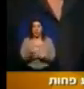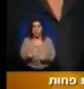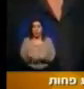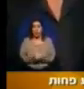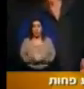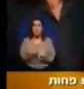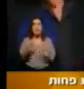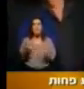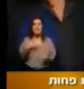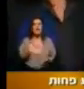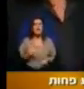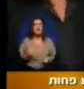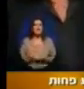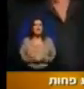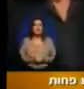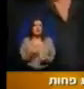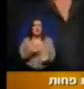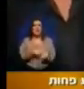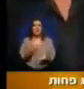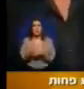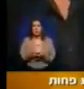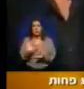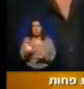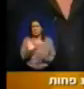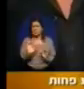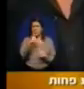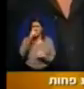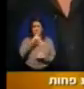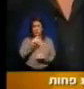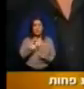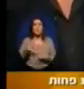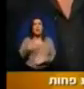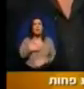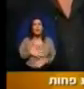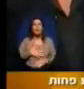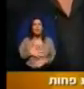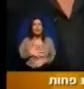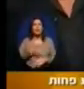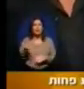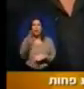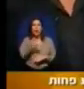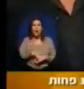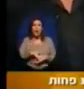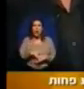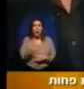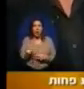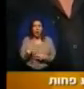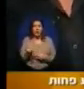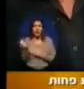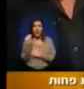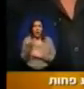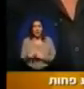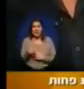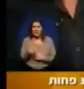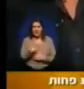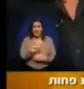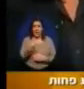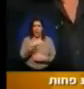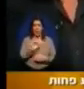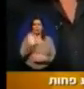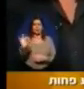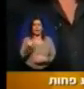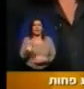קודם כל, דרישות השכר שלהן מאוד מאוד צנועות, אבל מה הן מבקשות בעיקר? עוד תקנים. זה לא בשבילן, זה בשבילנו. זה כדי שהן יוכלו לתת